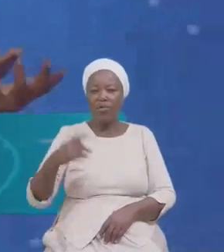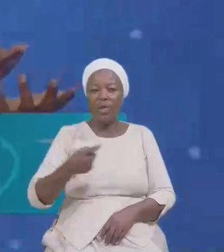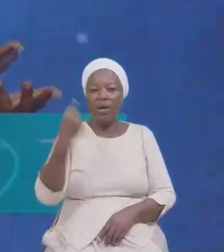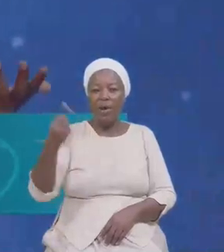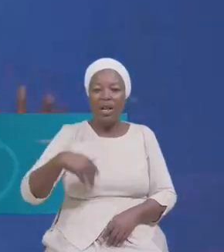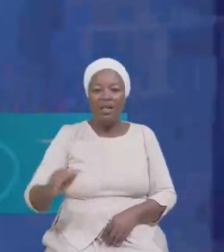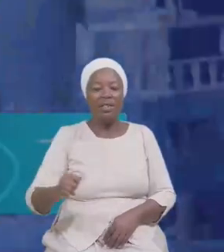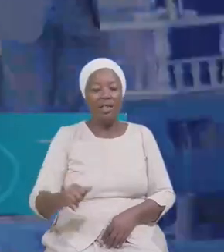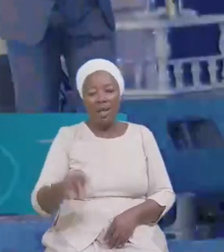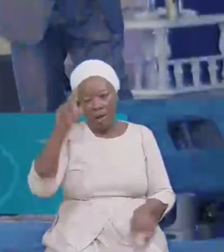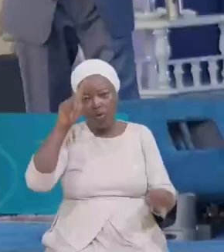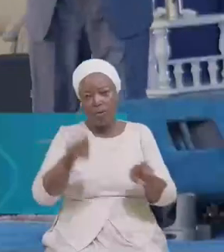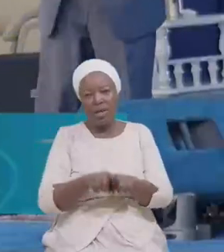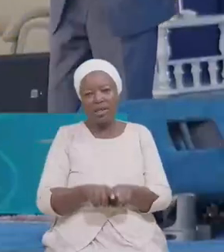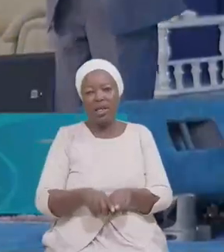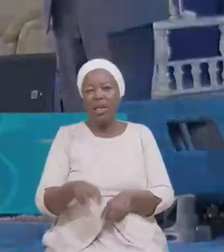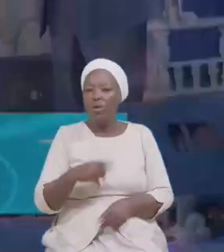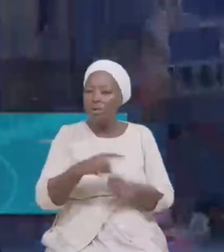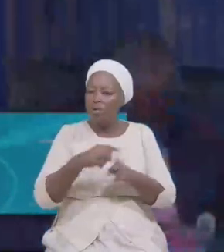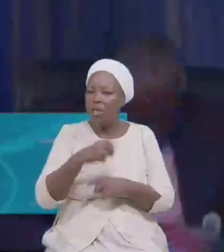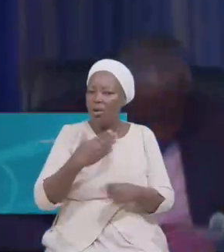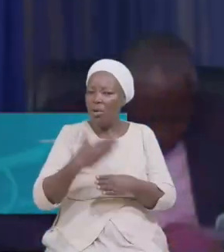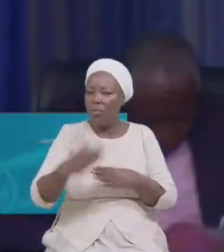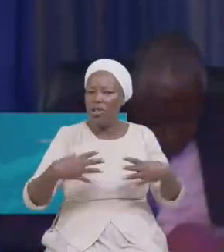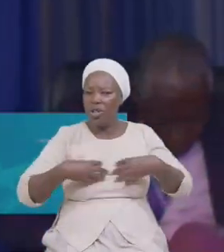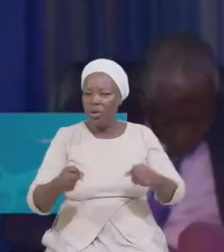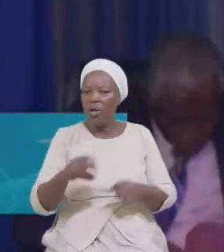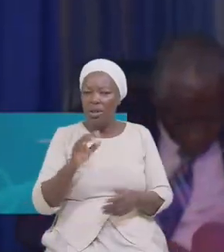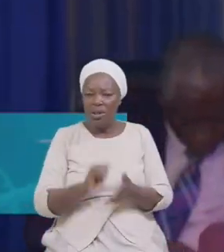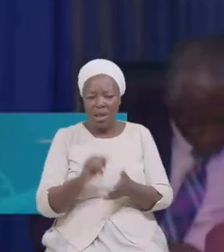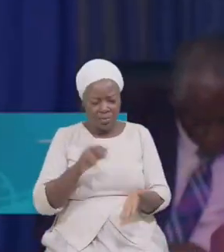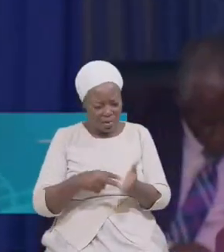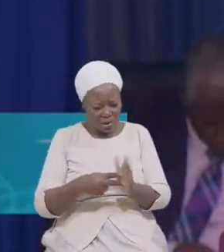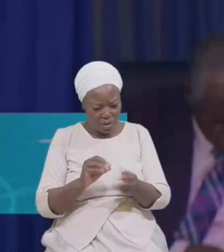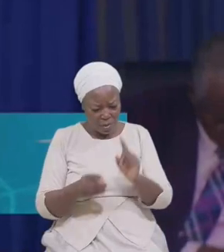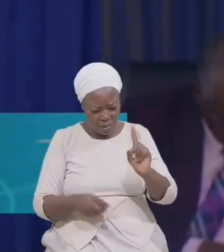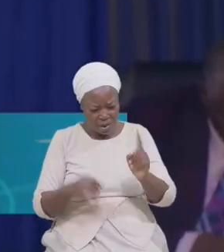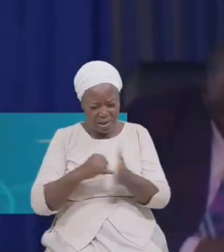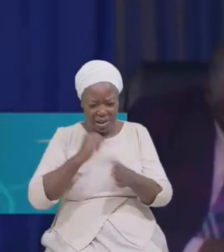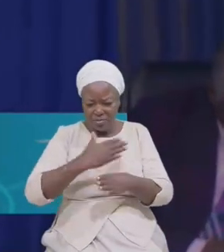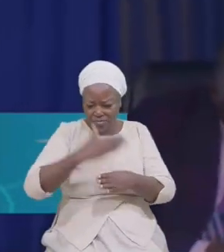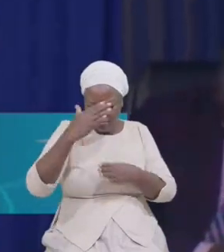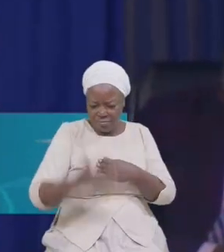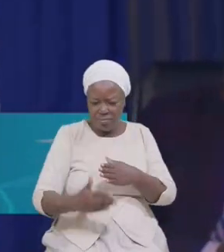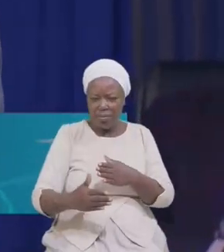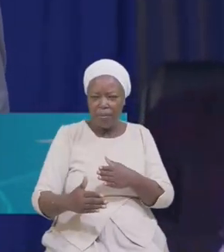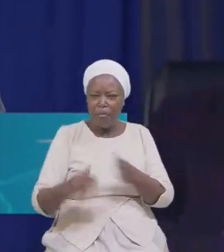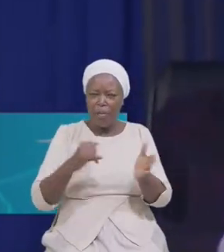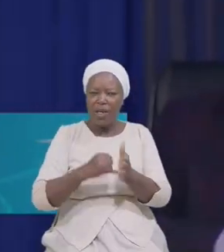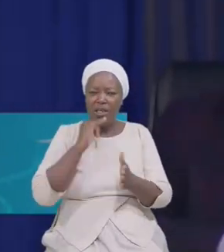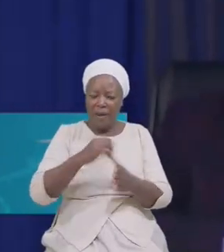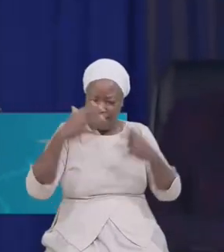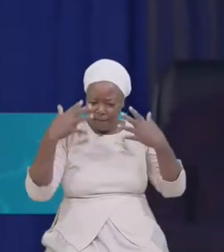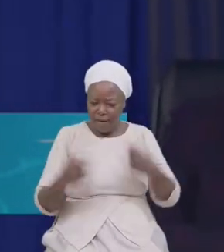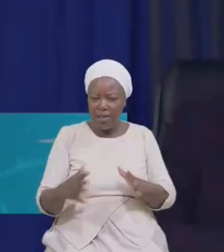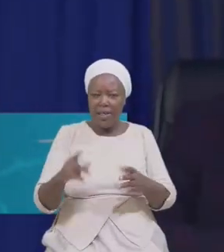ou la guérison complète, la cure complète, c'est entier, la cure entière, totale, complète,